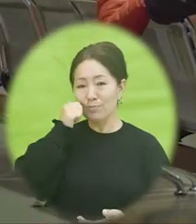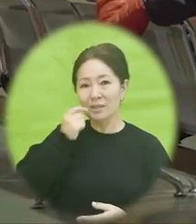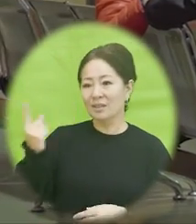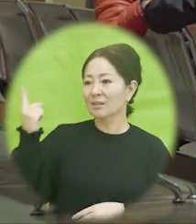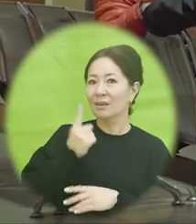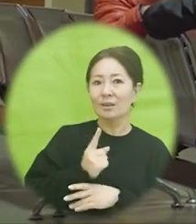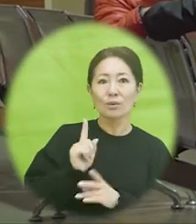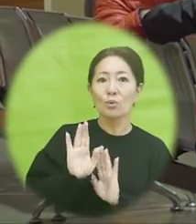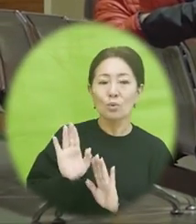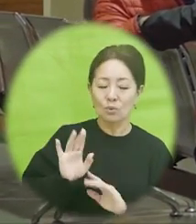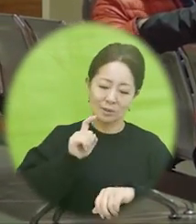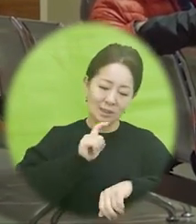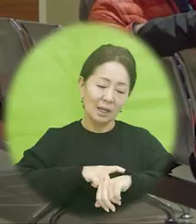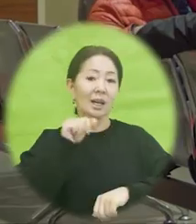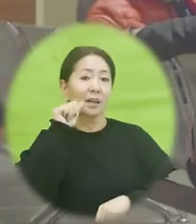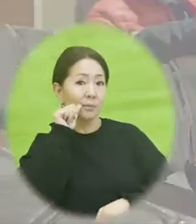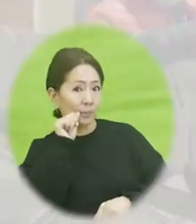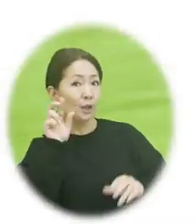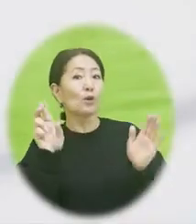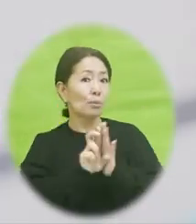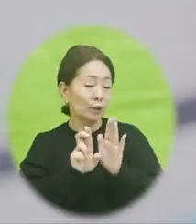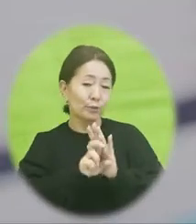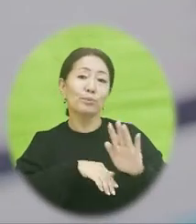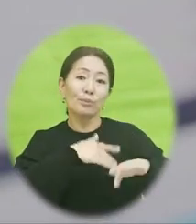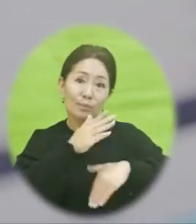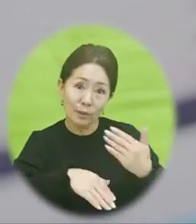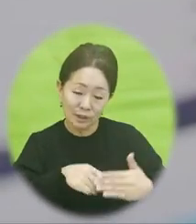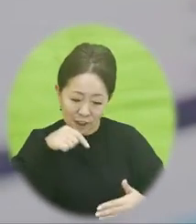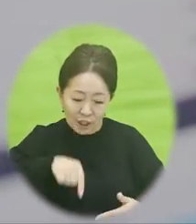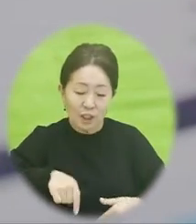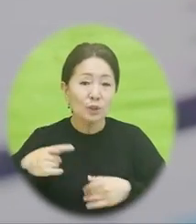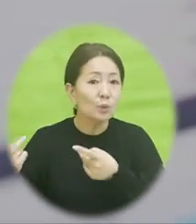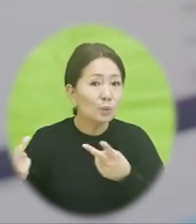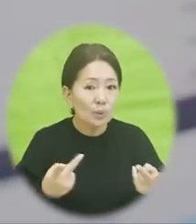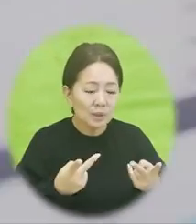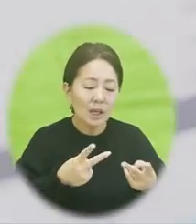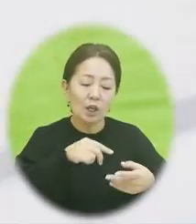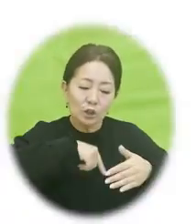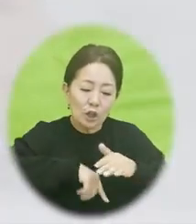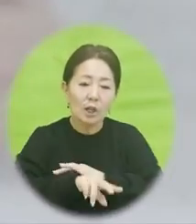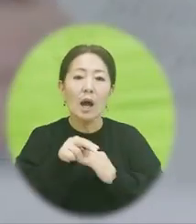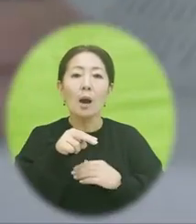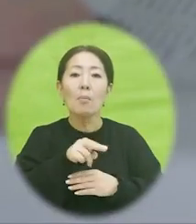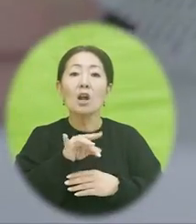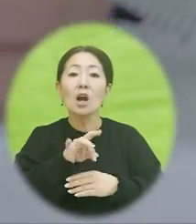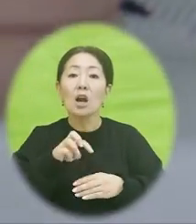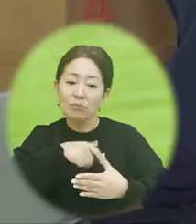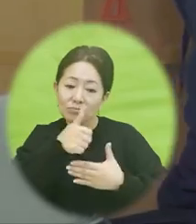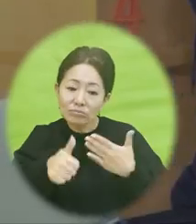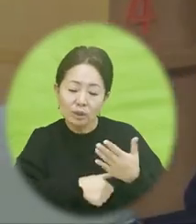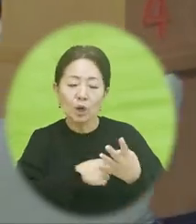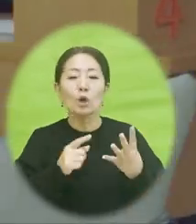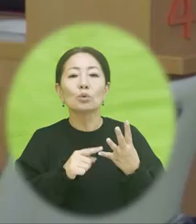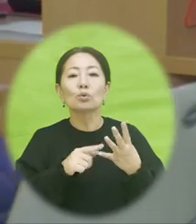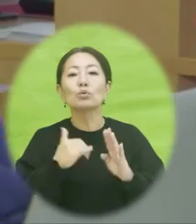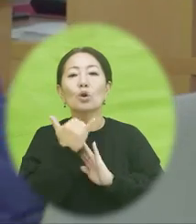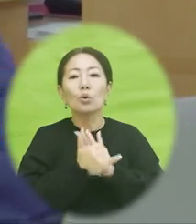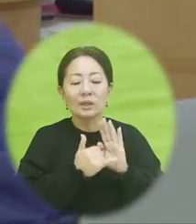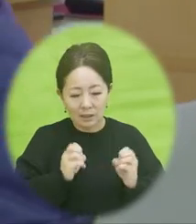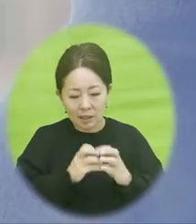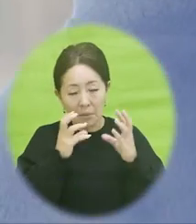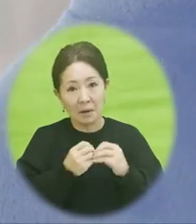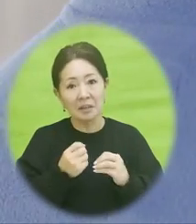ирэхгүйгээр цаг хугацаагаа хэмнэх боломжтой болж байгаа бөгөөд энэхүү үйлчилгээний програм хангамжийг 4-р улиралдаа багтаа нэвтрүүлэхээр ажиллаж